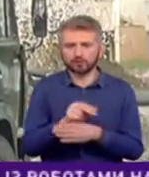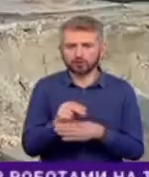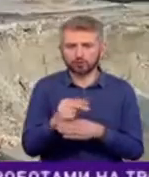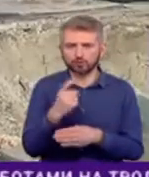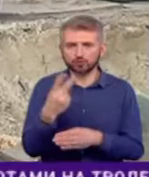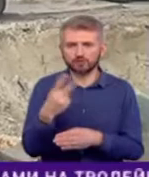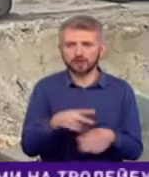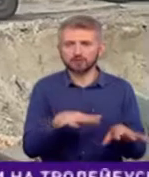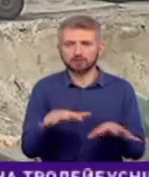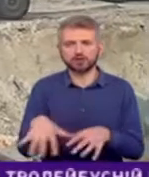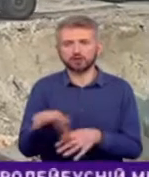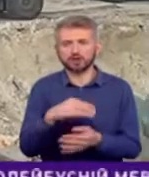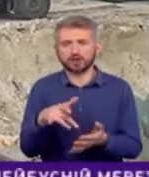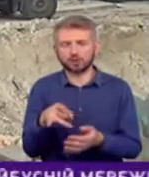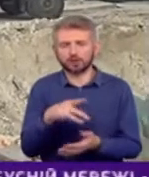в усіх районах міста.